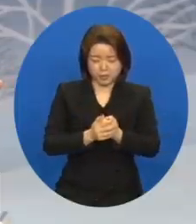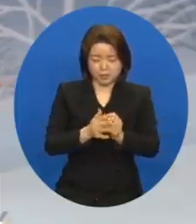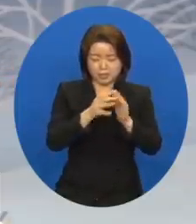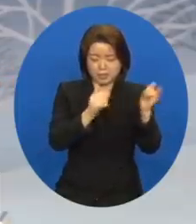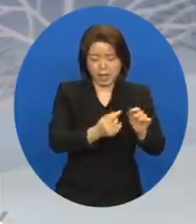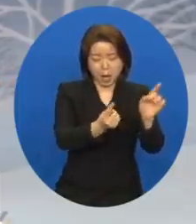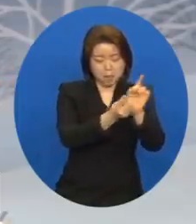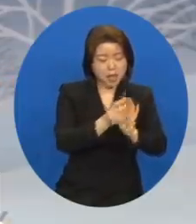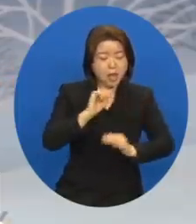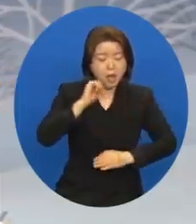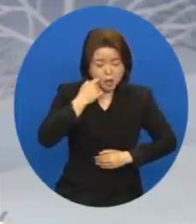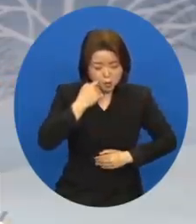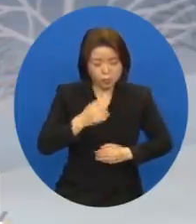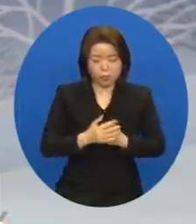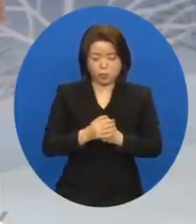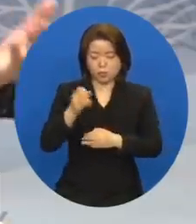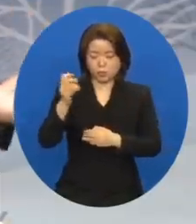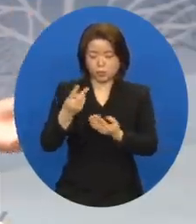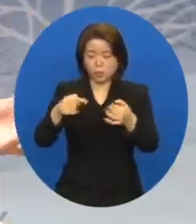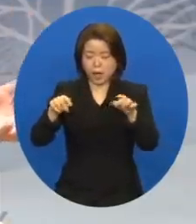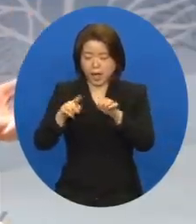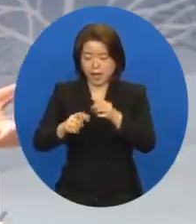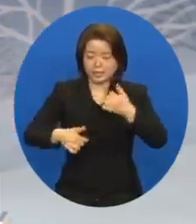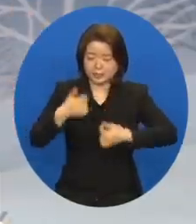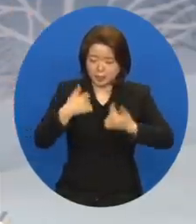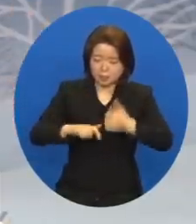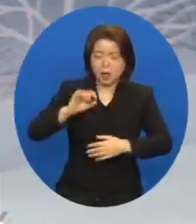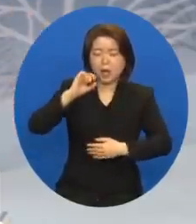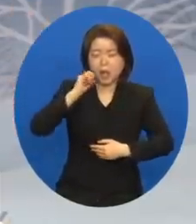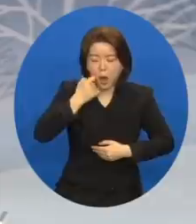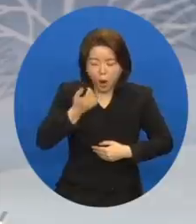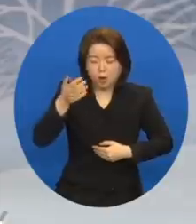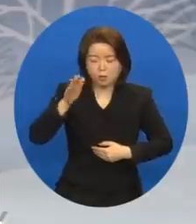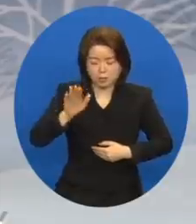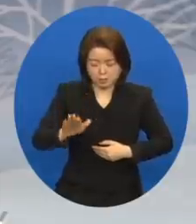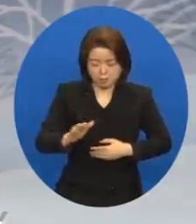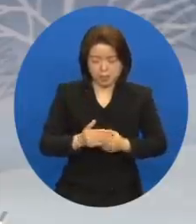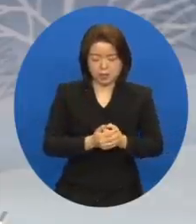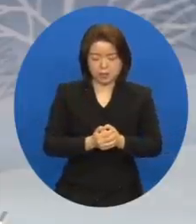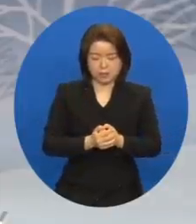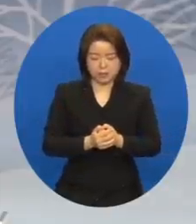만날 수가 없고 그리고 함께 기뻐할 수 없지만